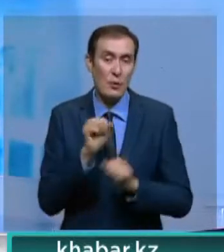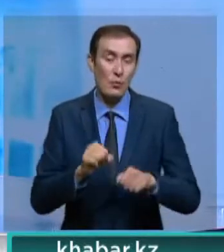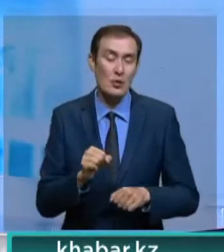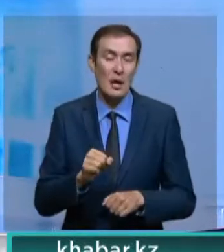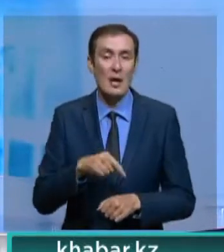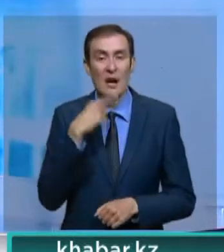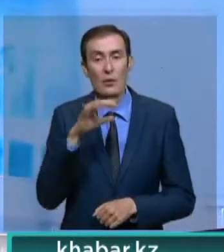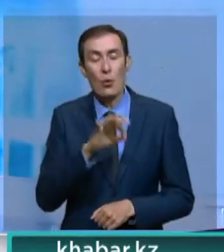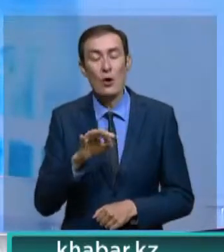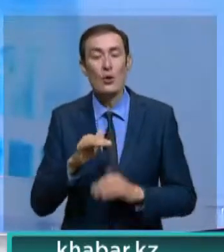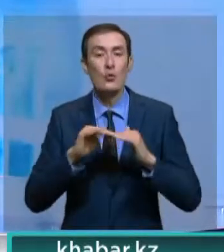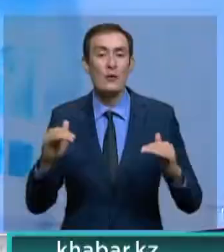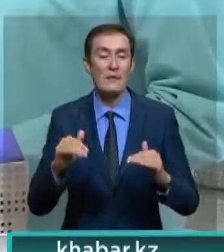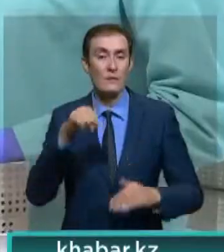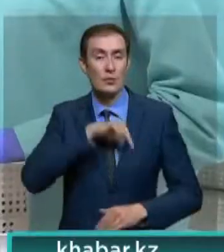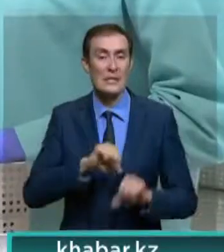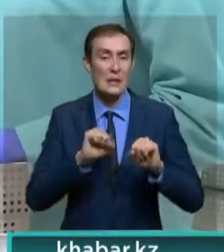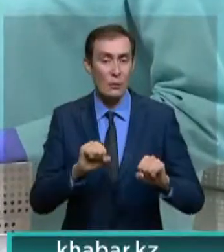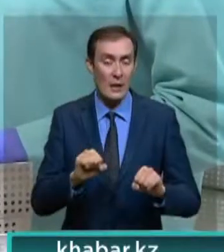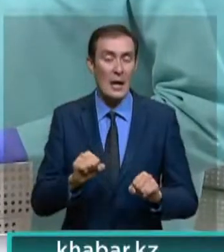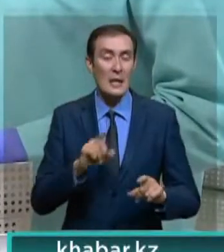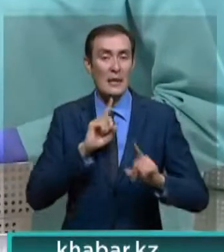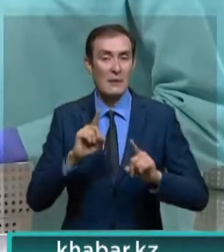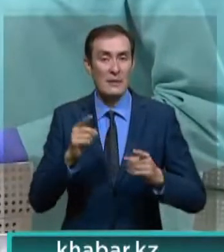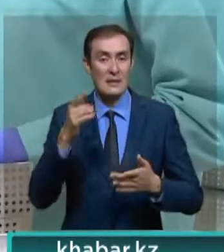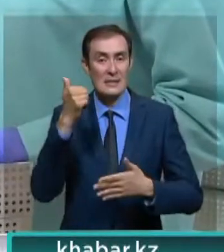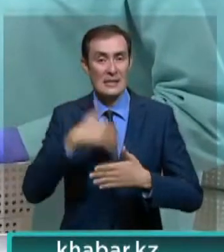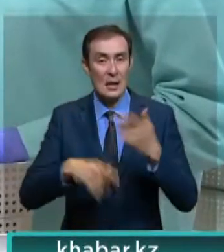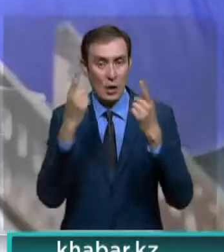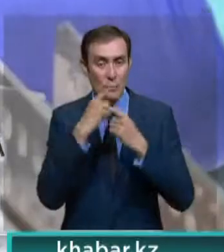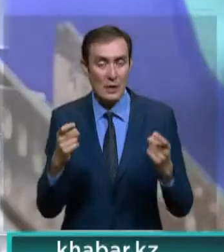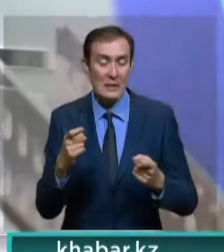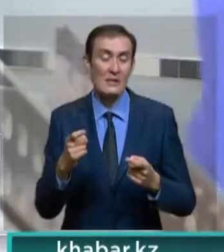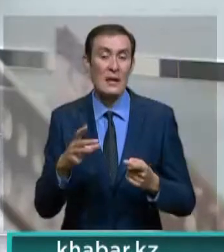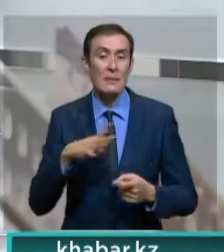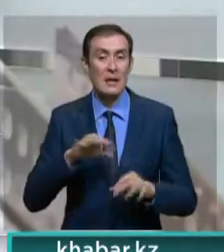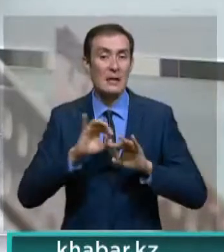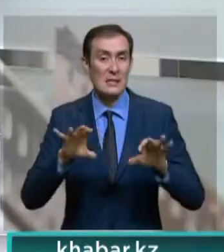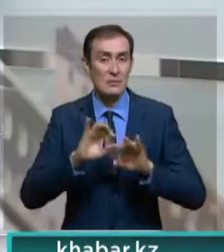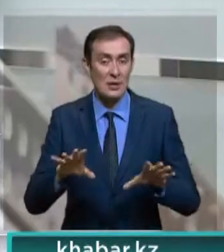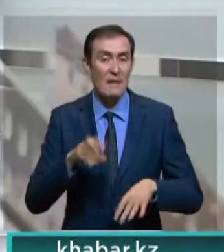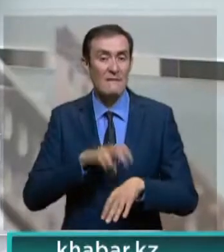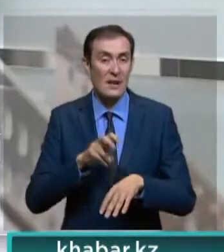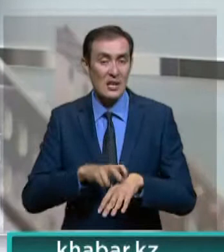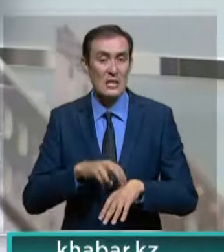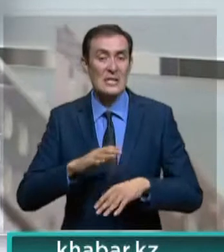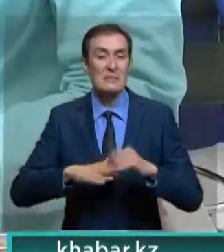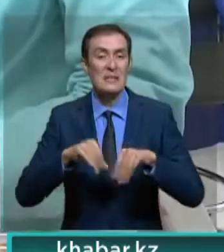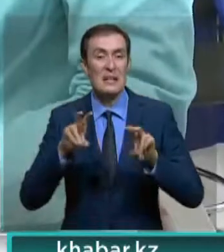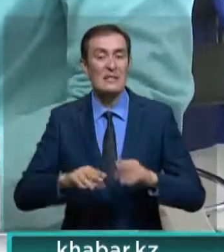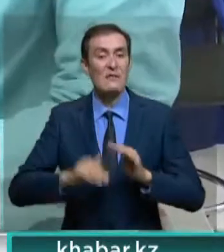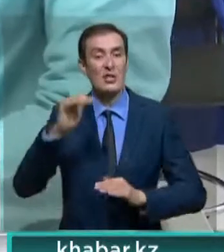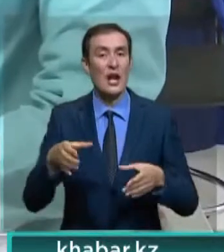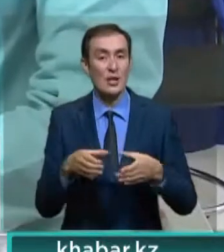по уровню антител об этом сегодня на брифинге службы центральных коммуникаций при президенте сообщила врач-инфекционист высшей